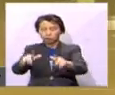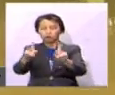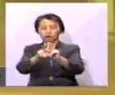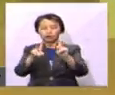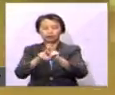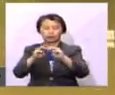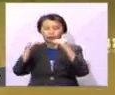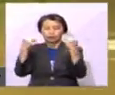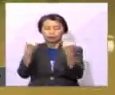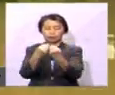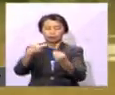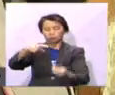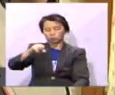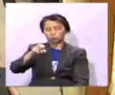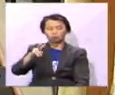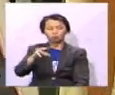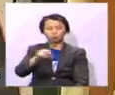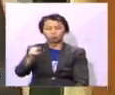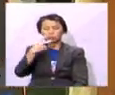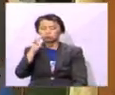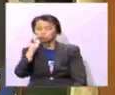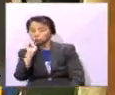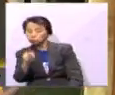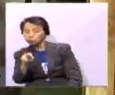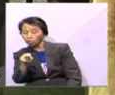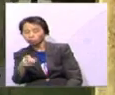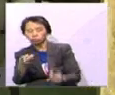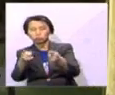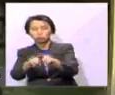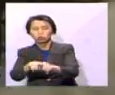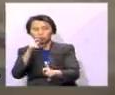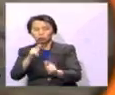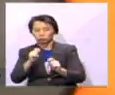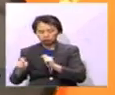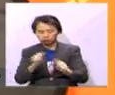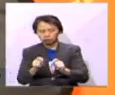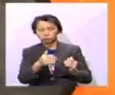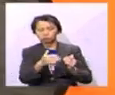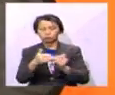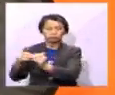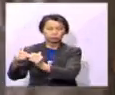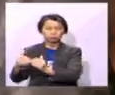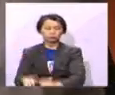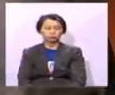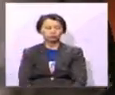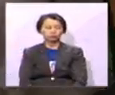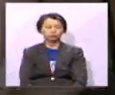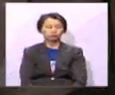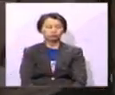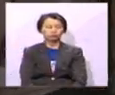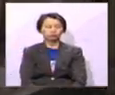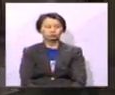perkampungan masyarakat Punan itu bagi melihat situasi yang berlaku untuk tindakan seterusnya.